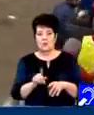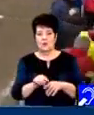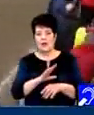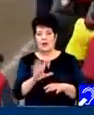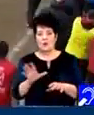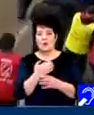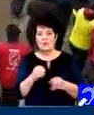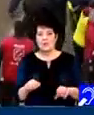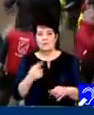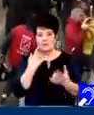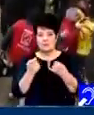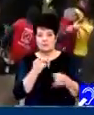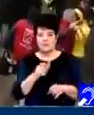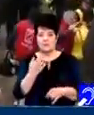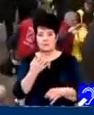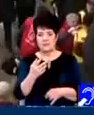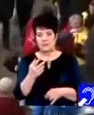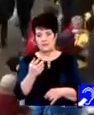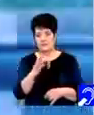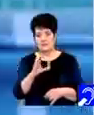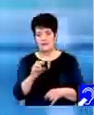scăpat la final de reproșurile spaniolilor.